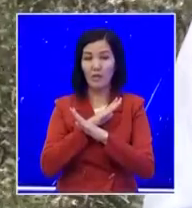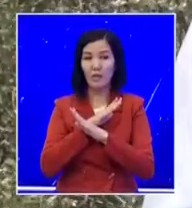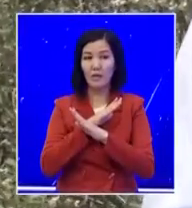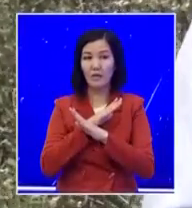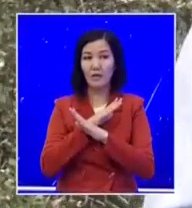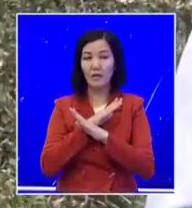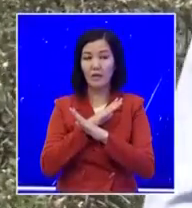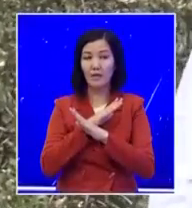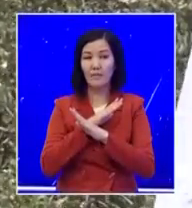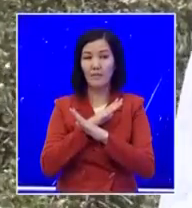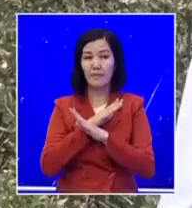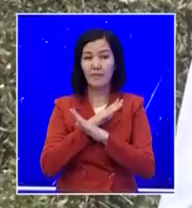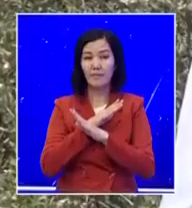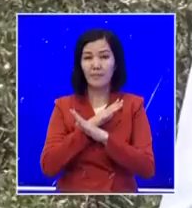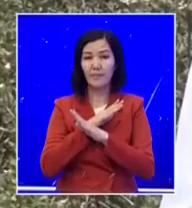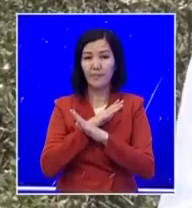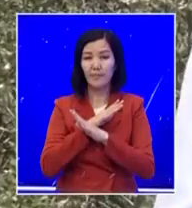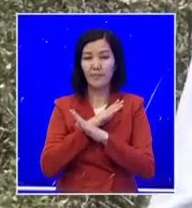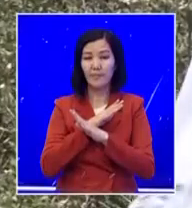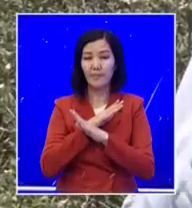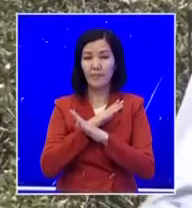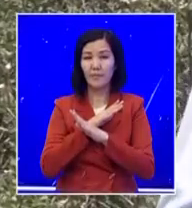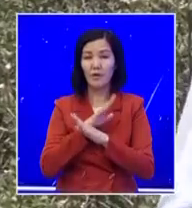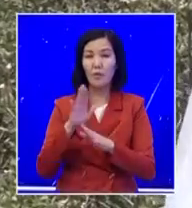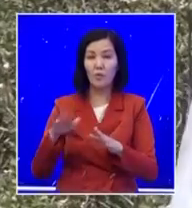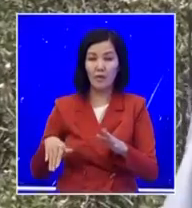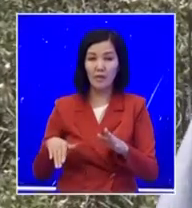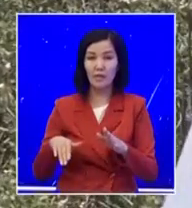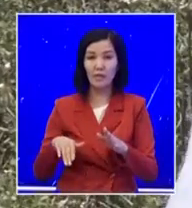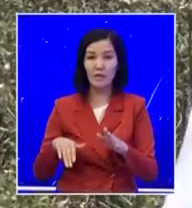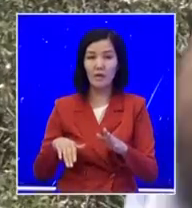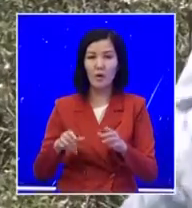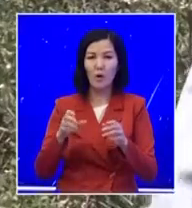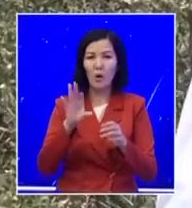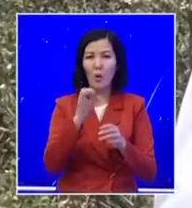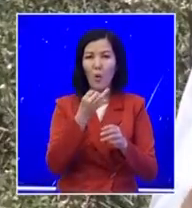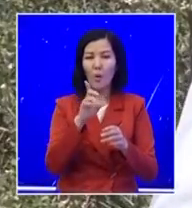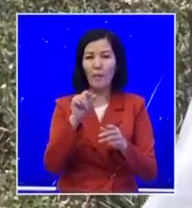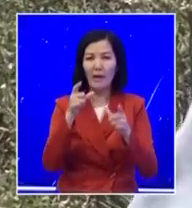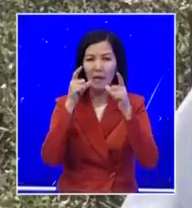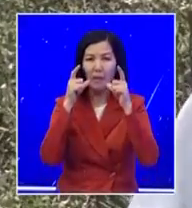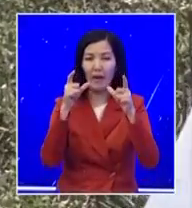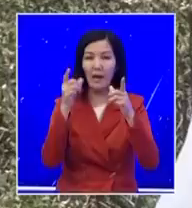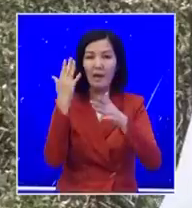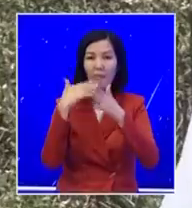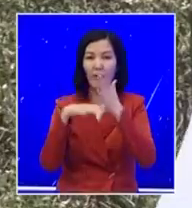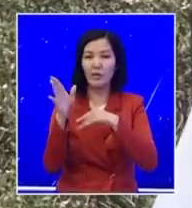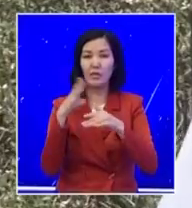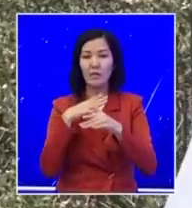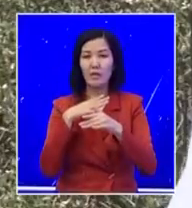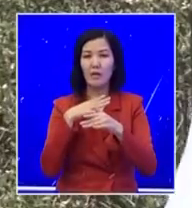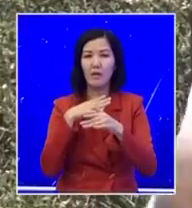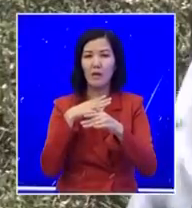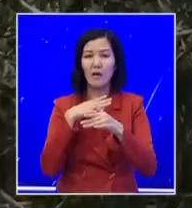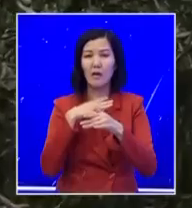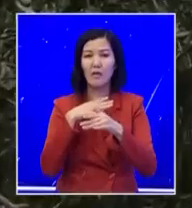атады ғой. Салыстырмалы түрде қоңды онды да. Содан кейін ел Ойбай деп қашады екен. Мына маңайдың бәрі Шенгел ғой. Ана